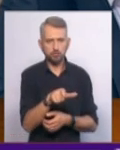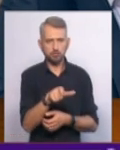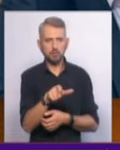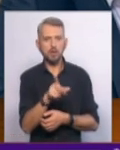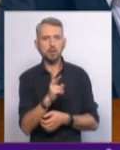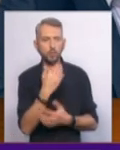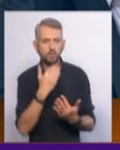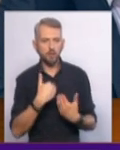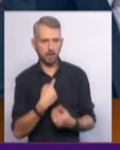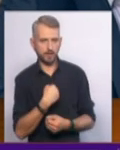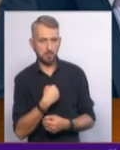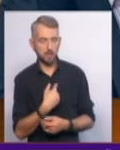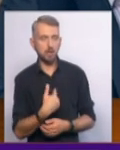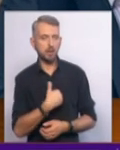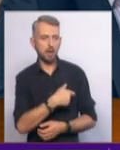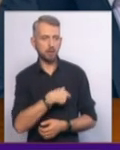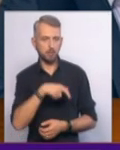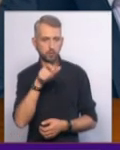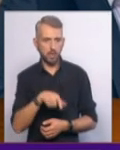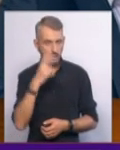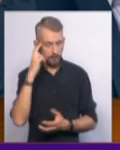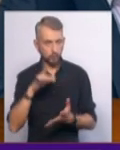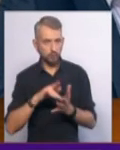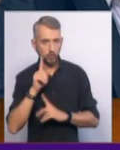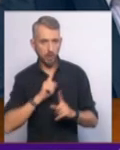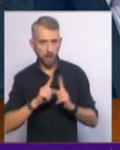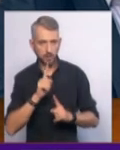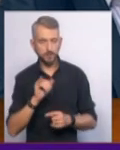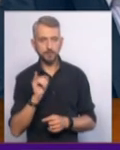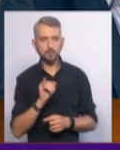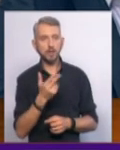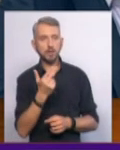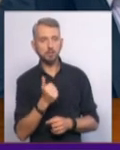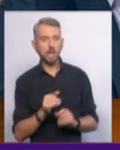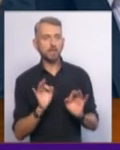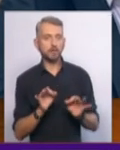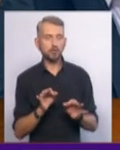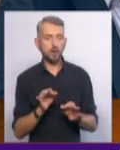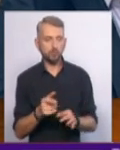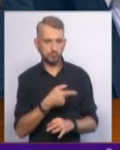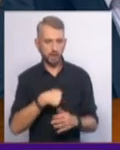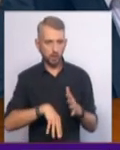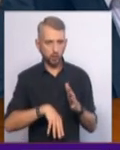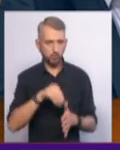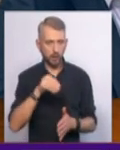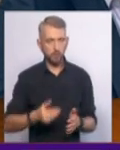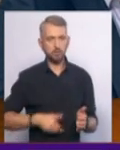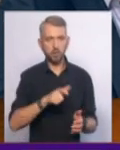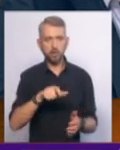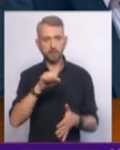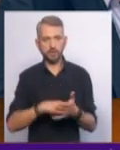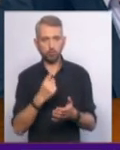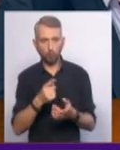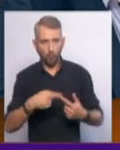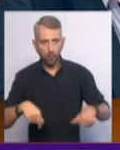звертається до мене, тому що я депутат Київської міської ради. І, да, звичайно, нас обирають мешканці від одного